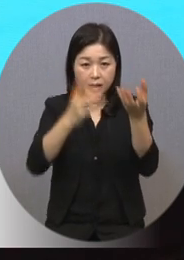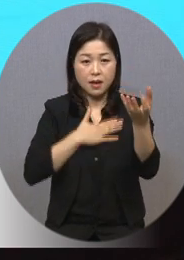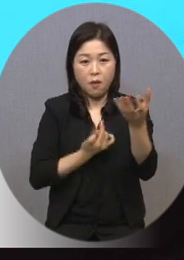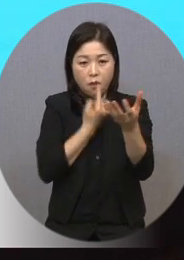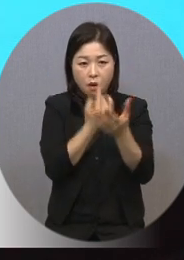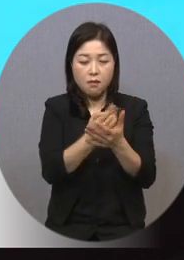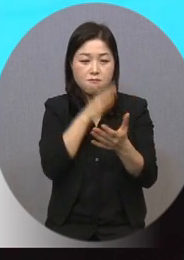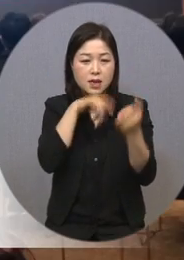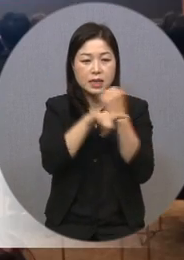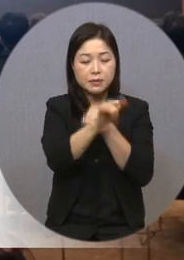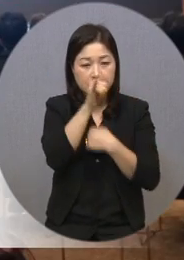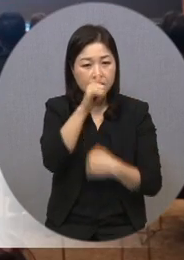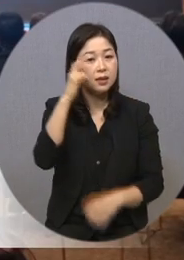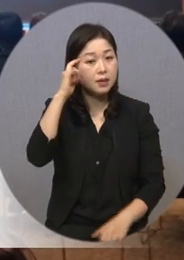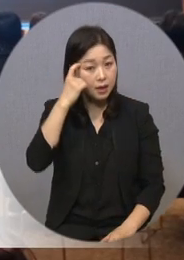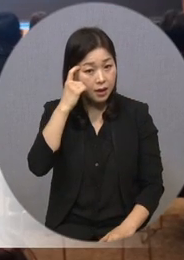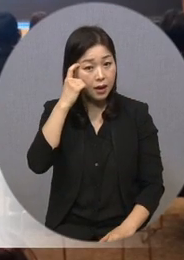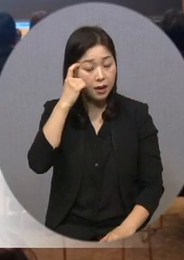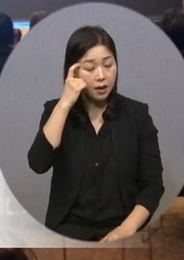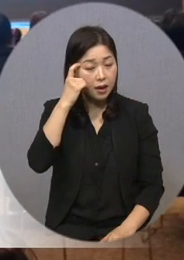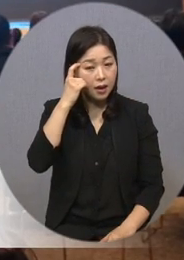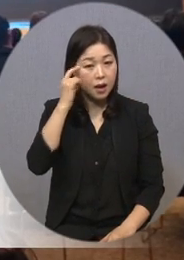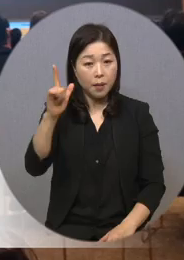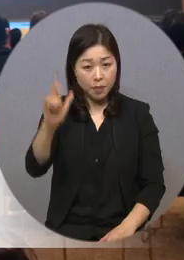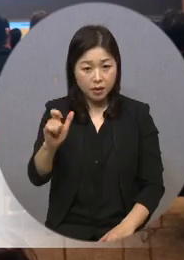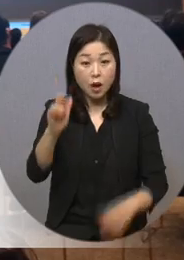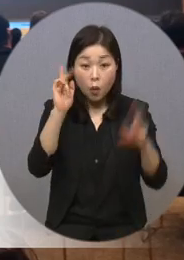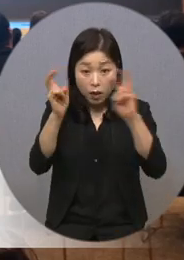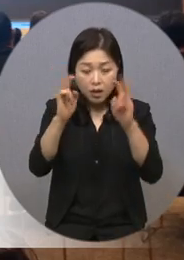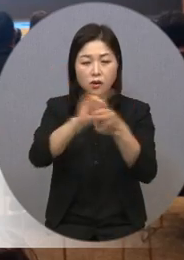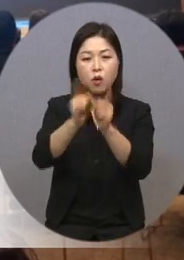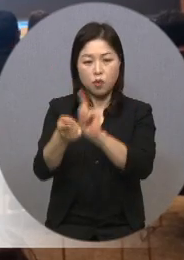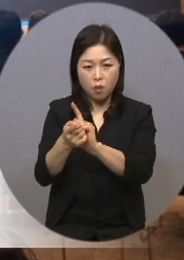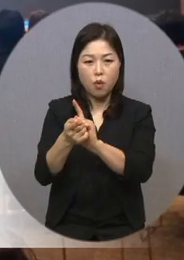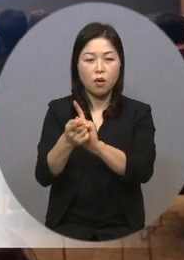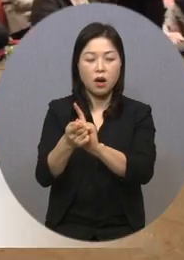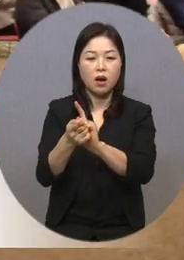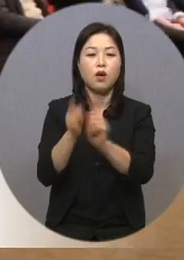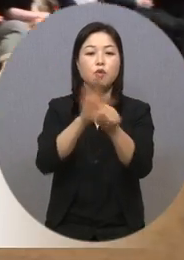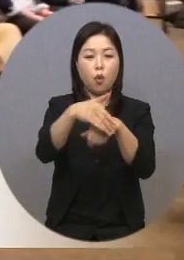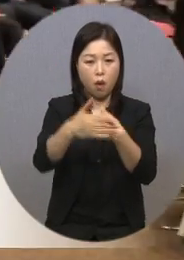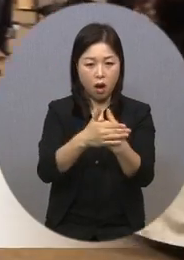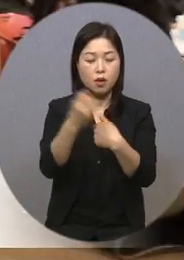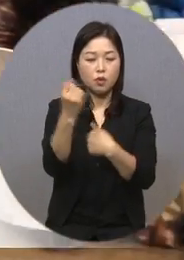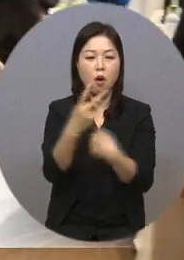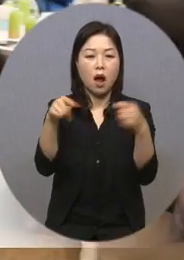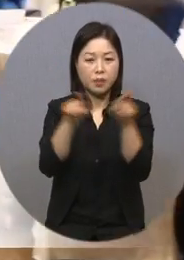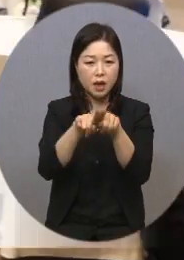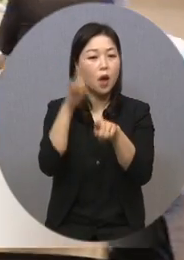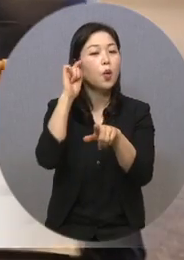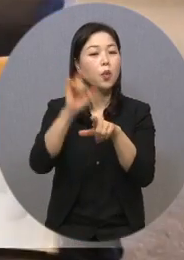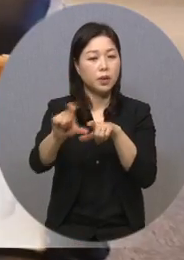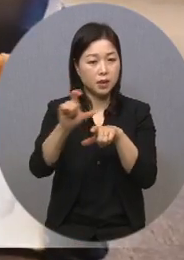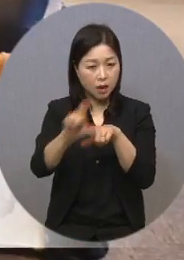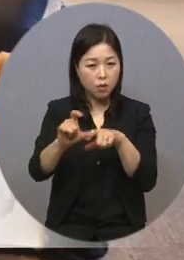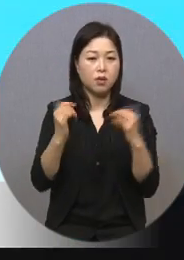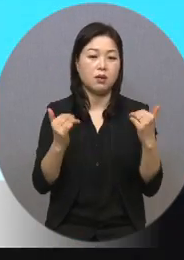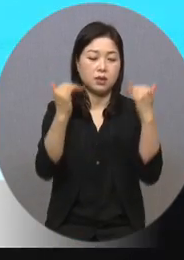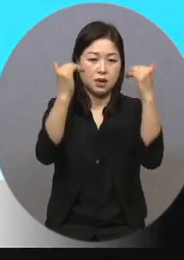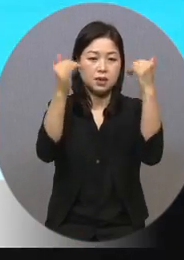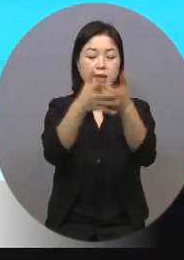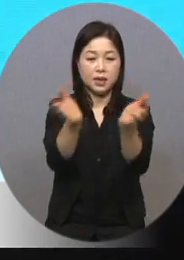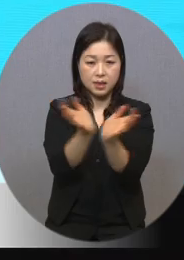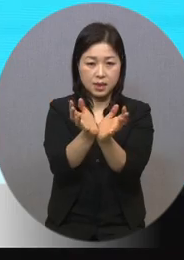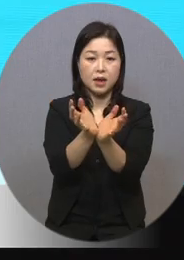뜻깊게 생각하며 스타트업끼리 소통하면서 서로 도움을 주고받으며 함께 고민하는 성장하는